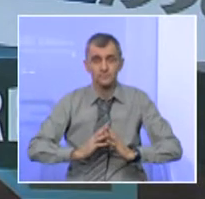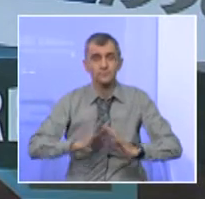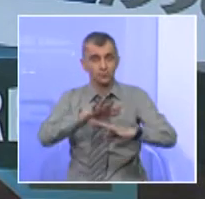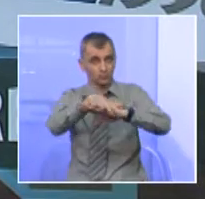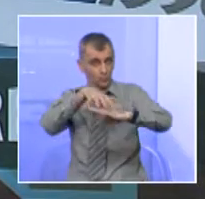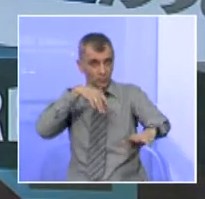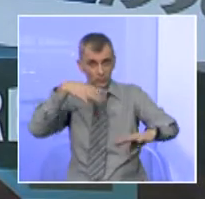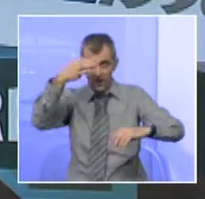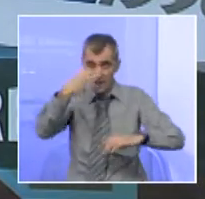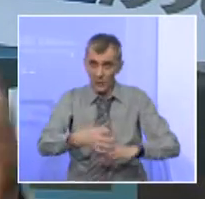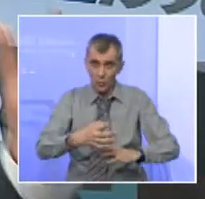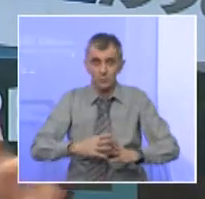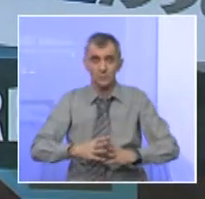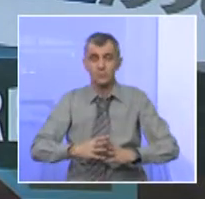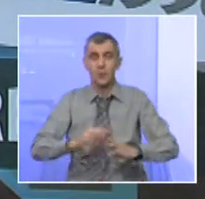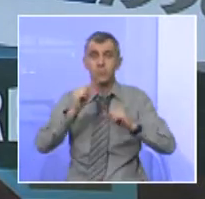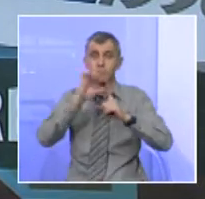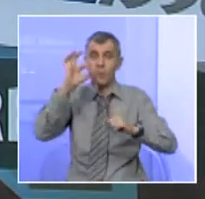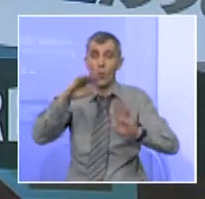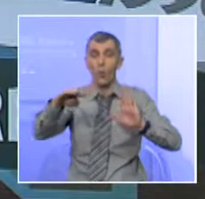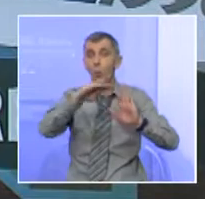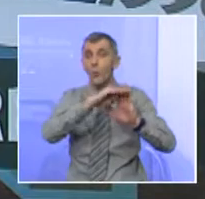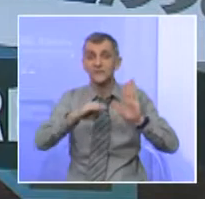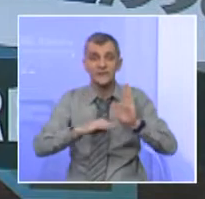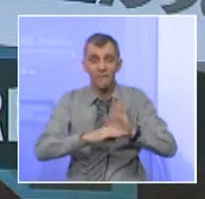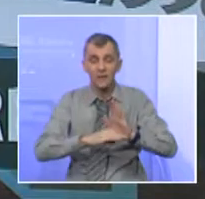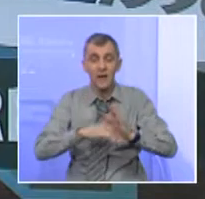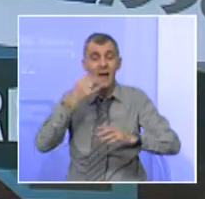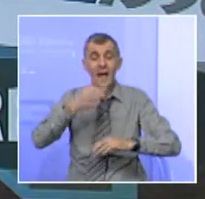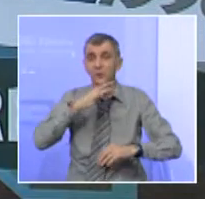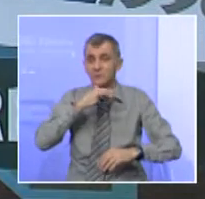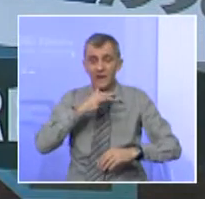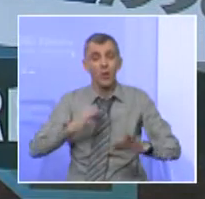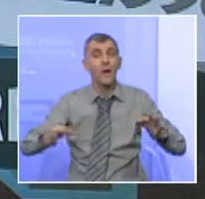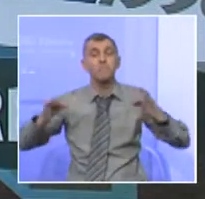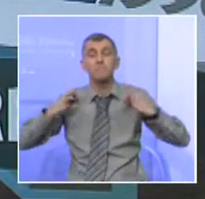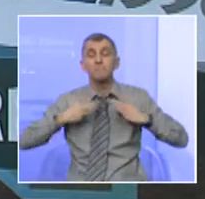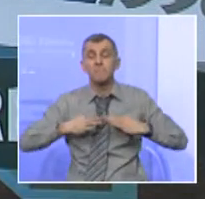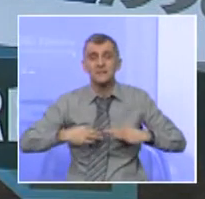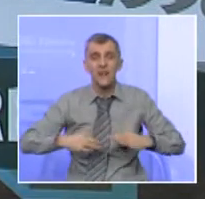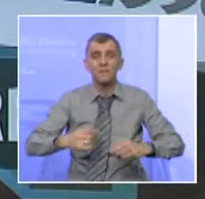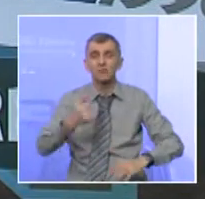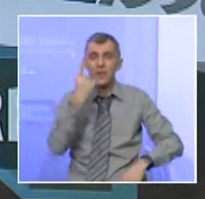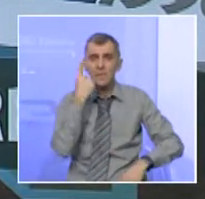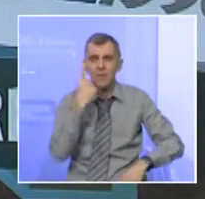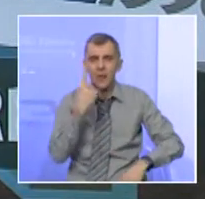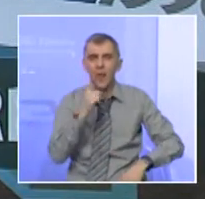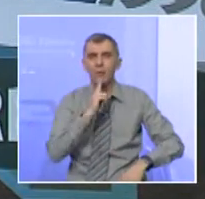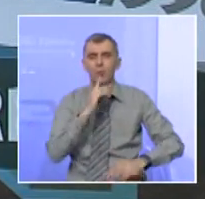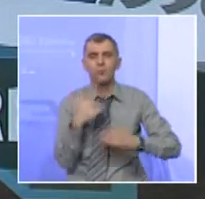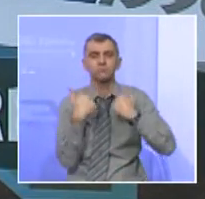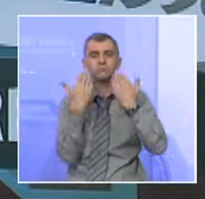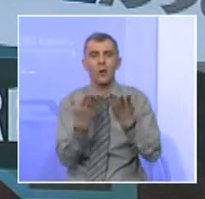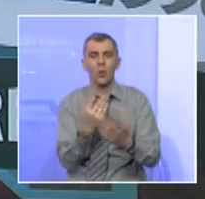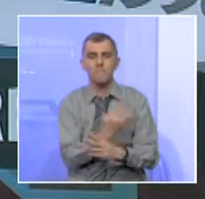Skupštine kantona i po ustavu kantona Sarajevo, predsjedavajuća je jedina koja predlaže